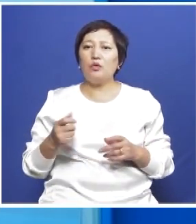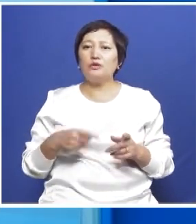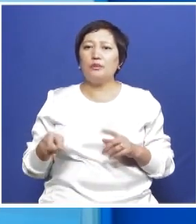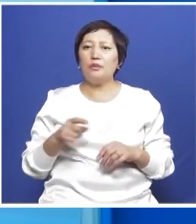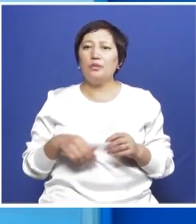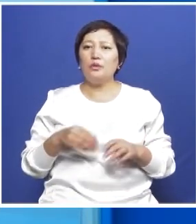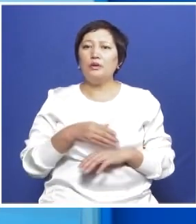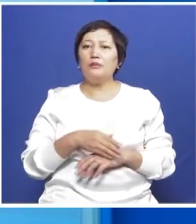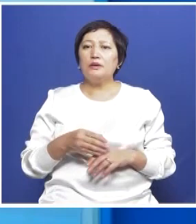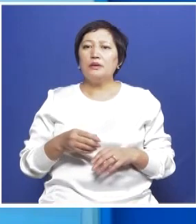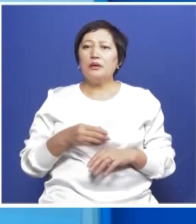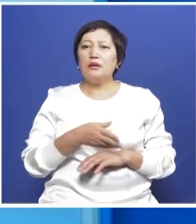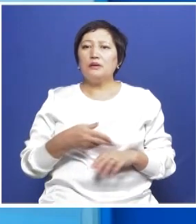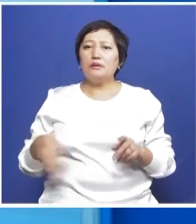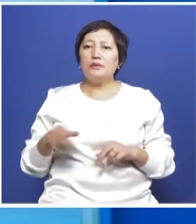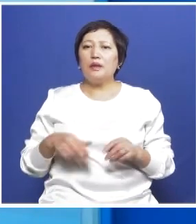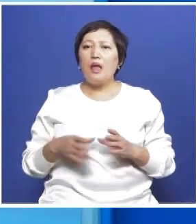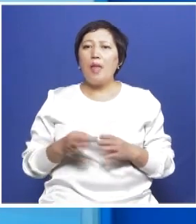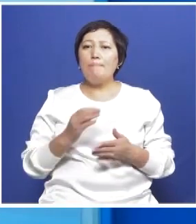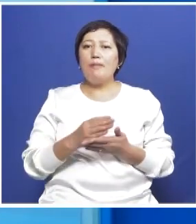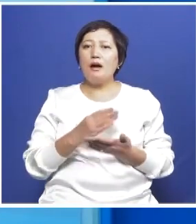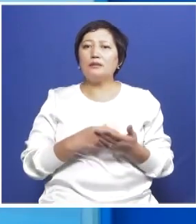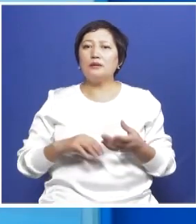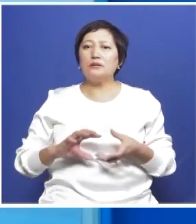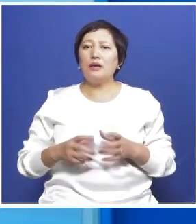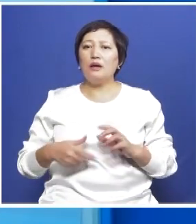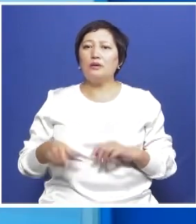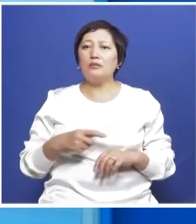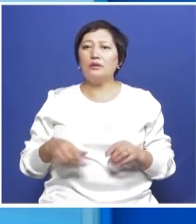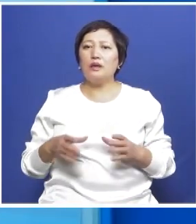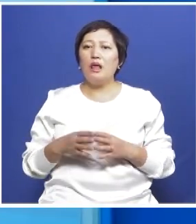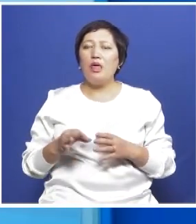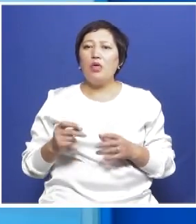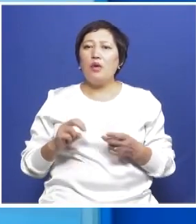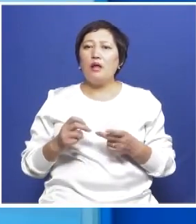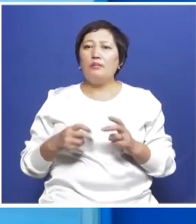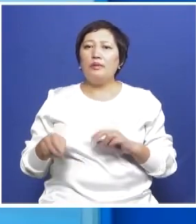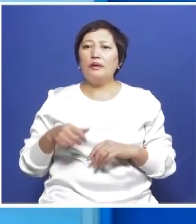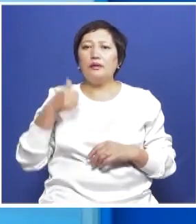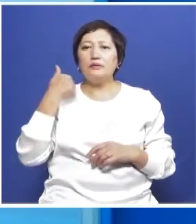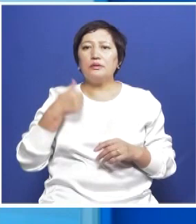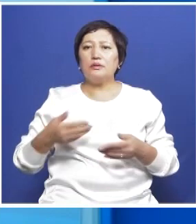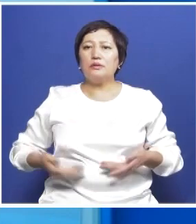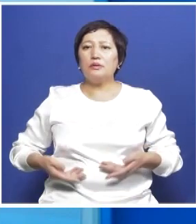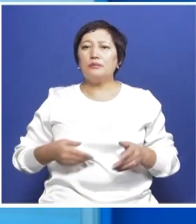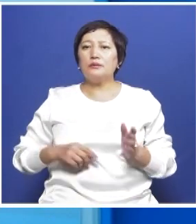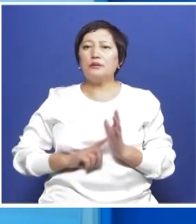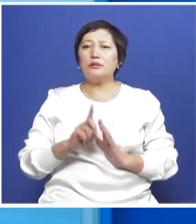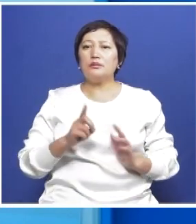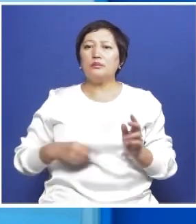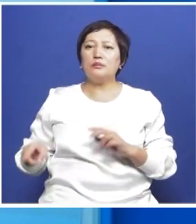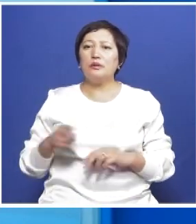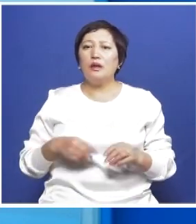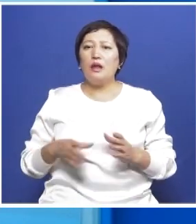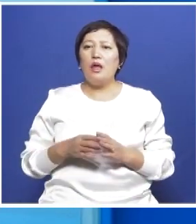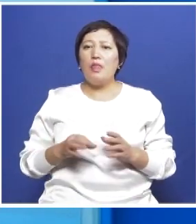Олжабеков өңірімізге іссапармен келді. Мақсат ауылдық елді мекендерде ұялы байланыс пен тұрақты байланыс сапасын арттыру